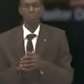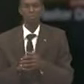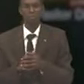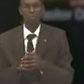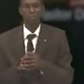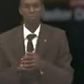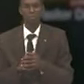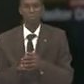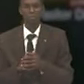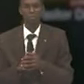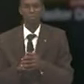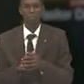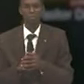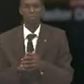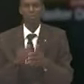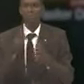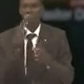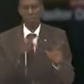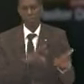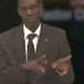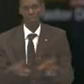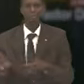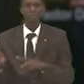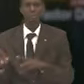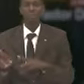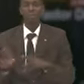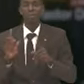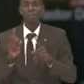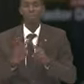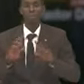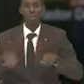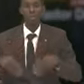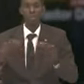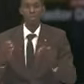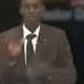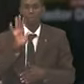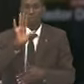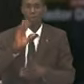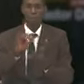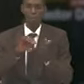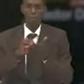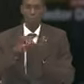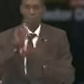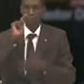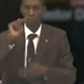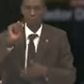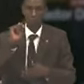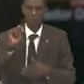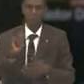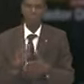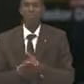nous cachez pas vos témoignages préparez vous